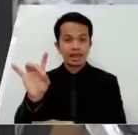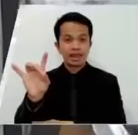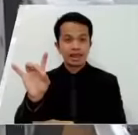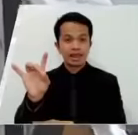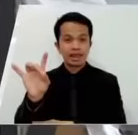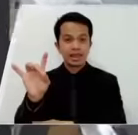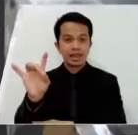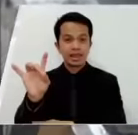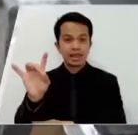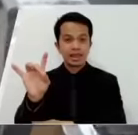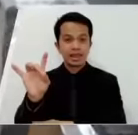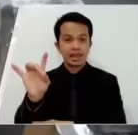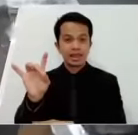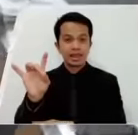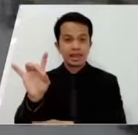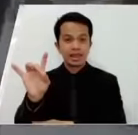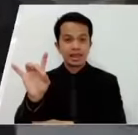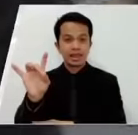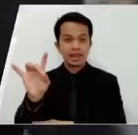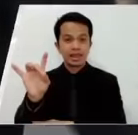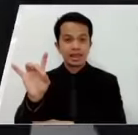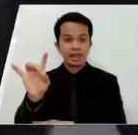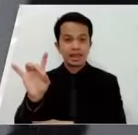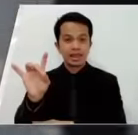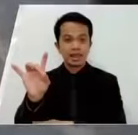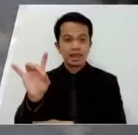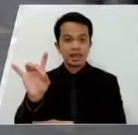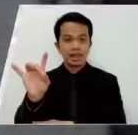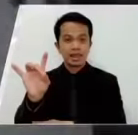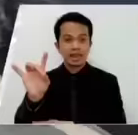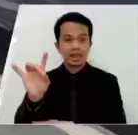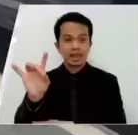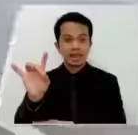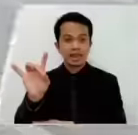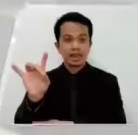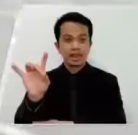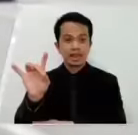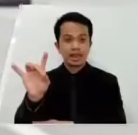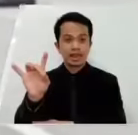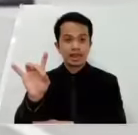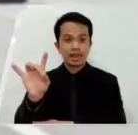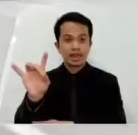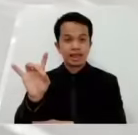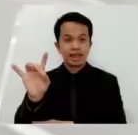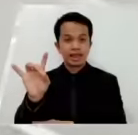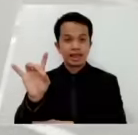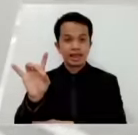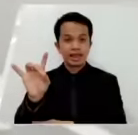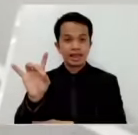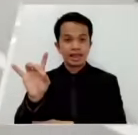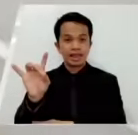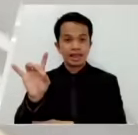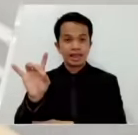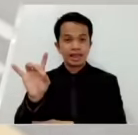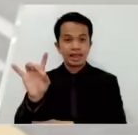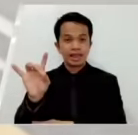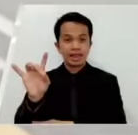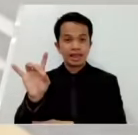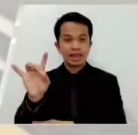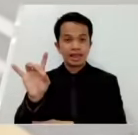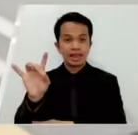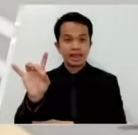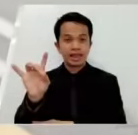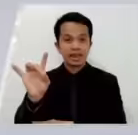lang kung sila ang House Speaker o di kaya Senate President. Hindi pa malinaw kung kanino ang plakang 8 na